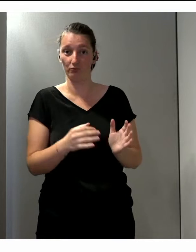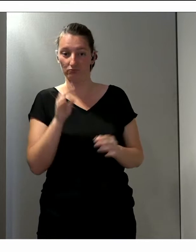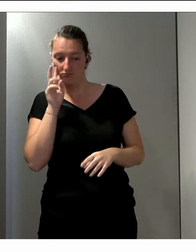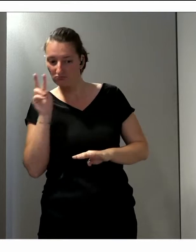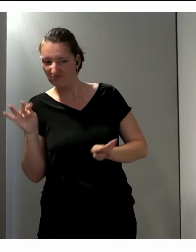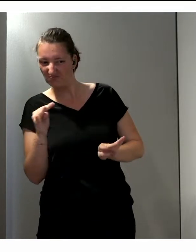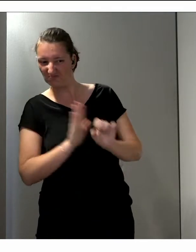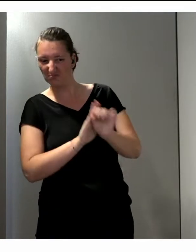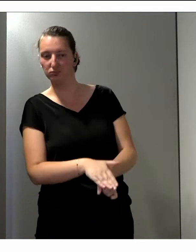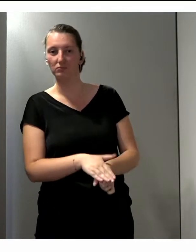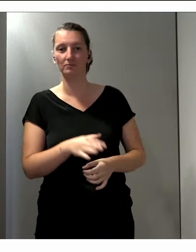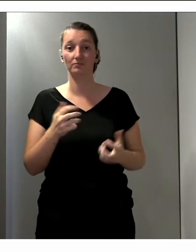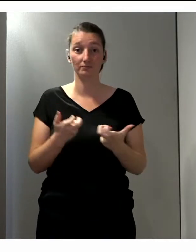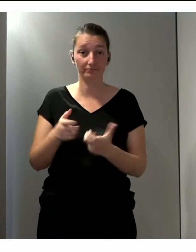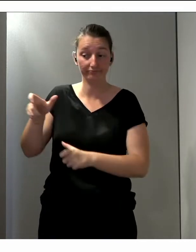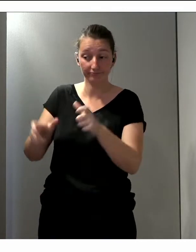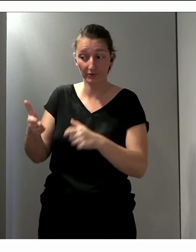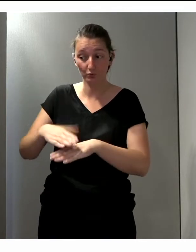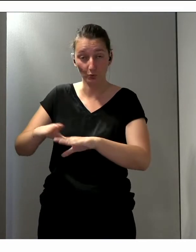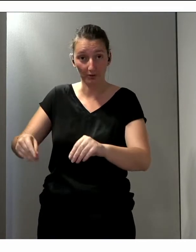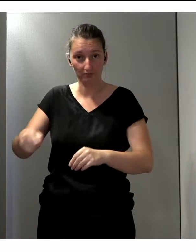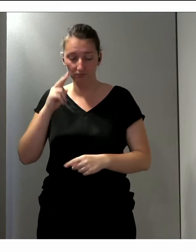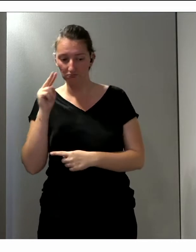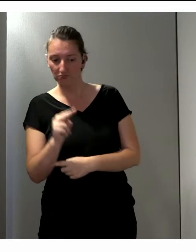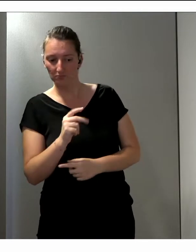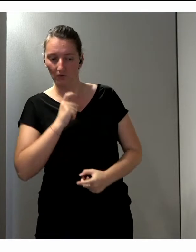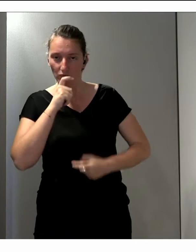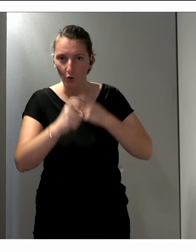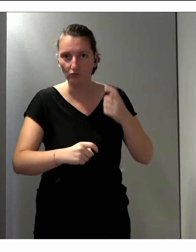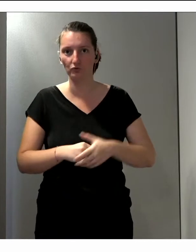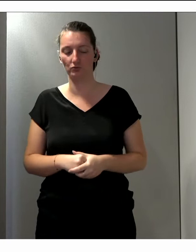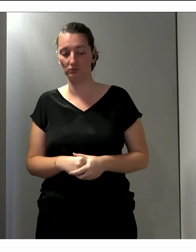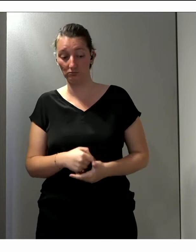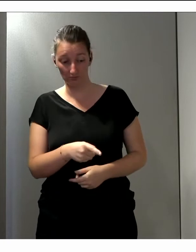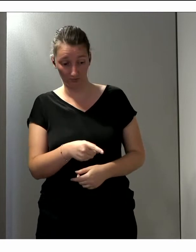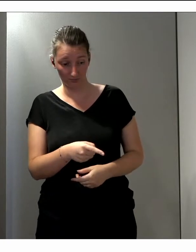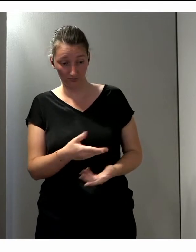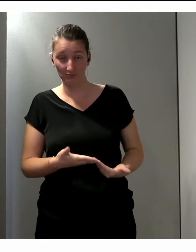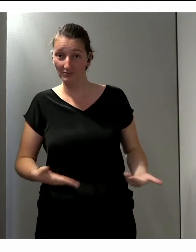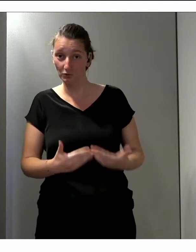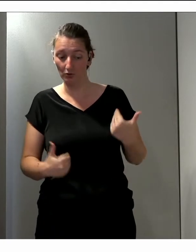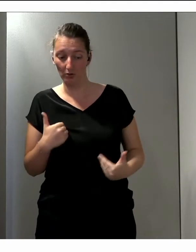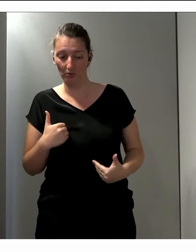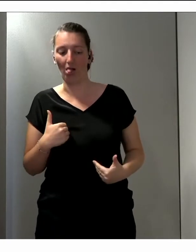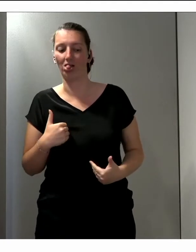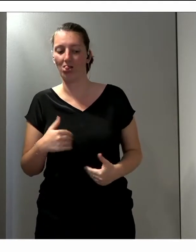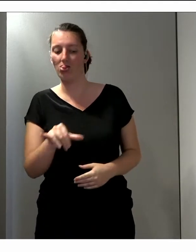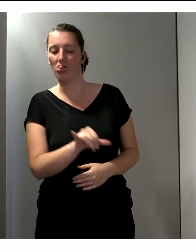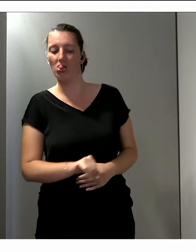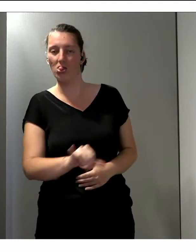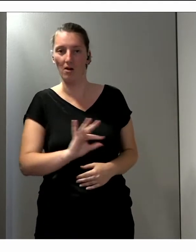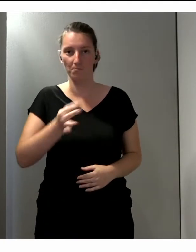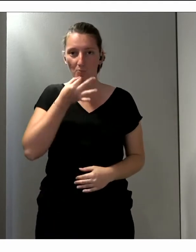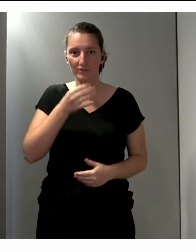leurs pairs. On note des violences, on note des abus de faiblesse. Ils sont également sensibles aux préjugés des